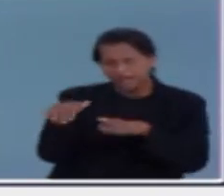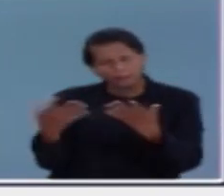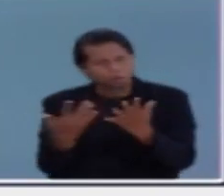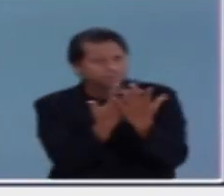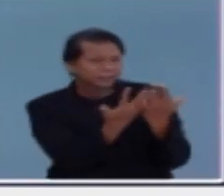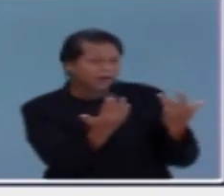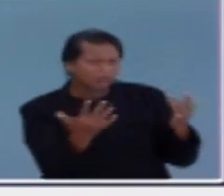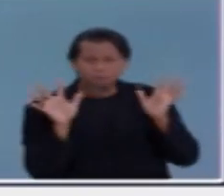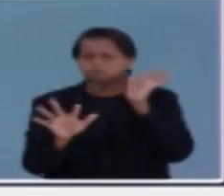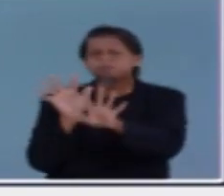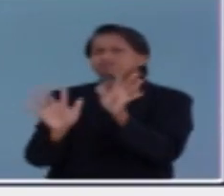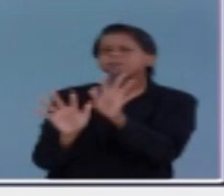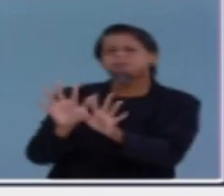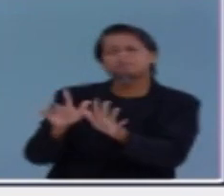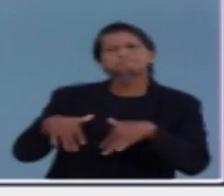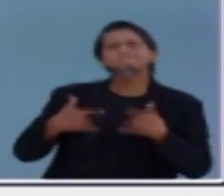tempat wisata baru di Bali?